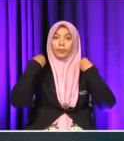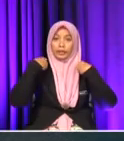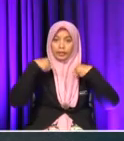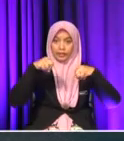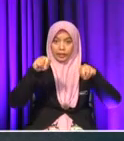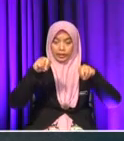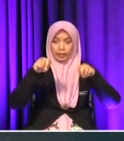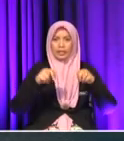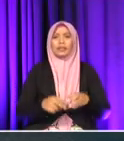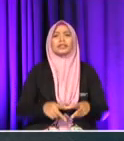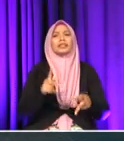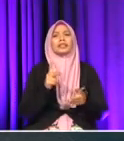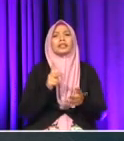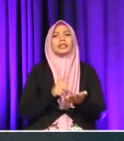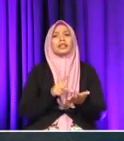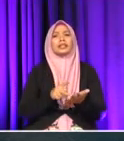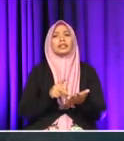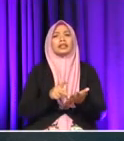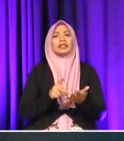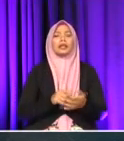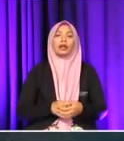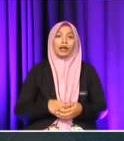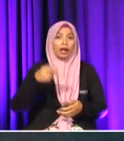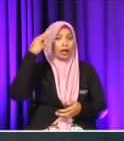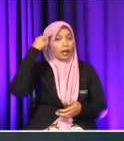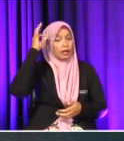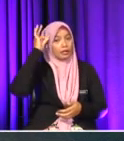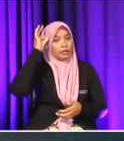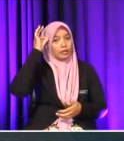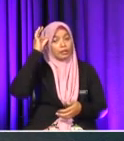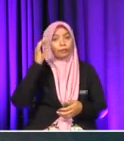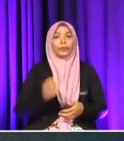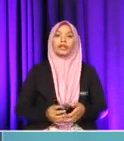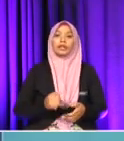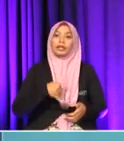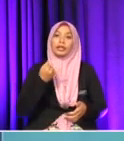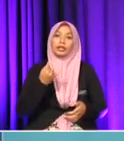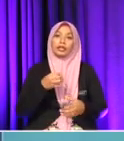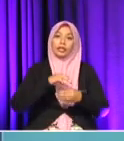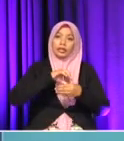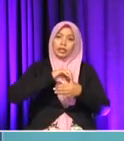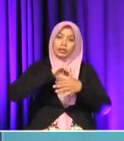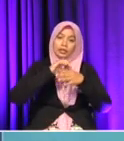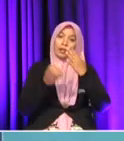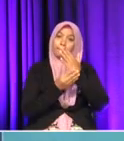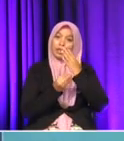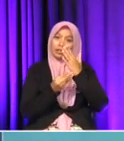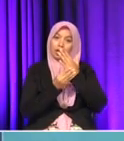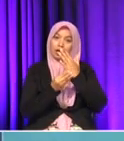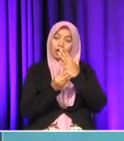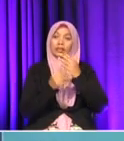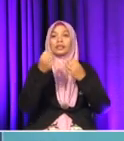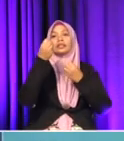hanya ingin eee ini membawa kendaraan dan ingin mengisi petrol kendaraan Jadi mungkin kepada